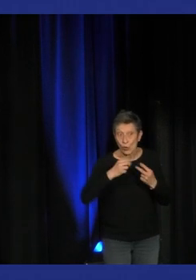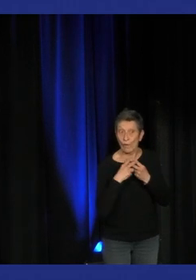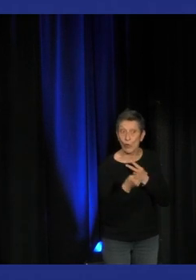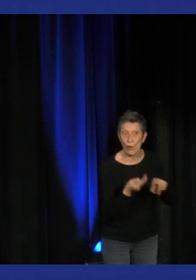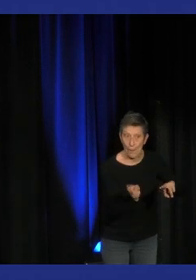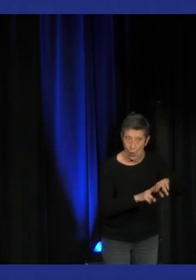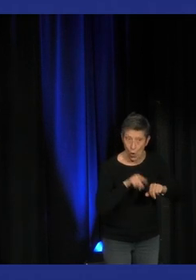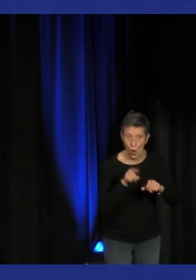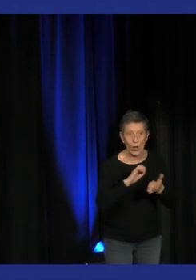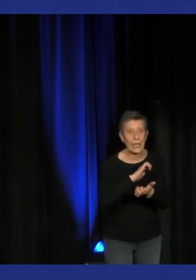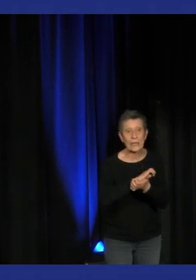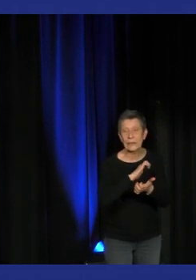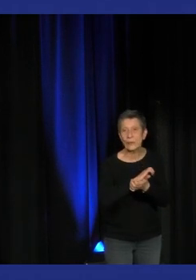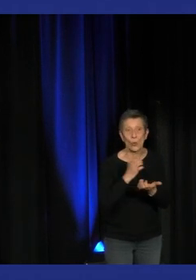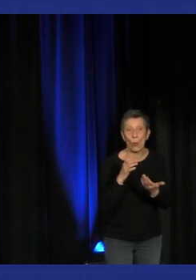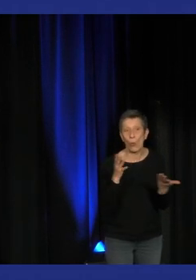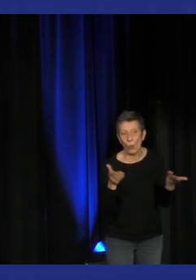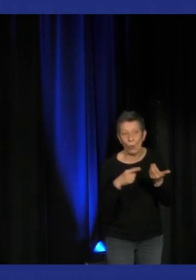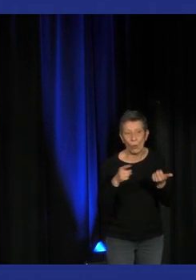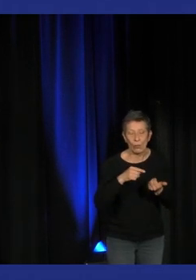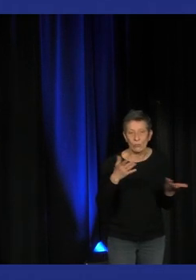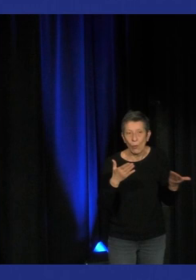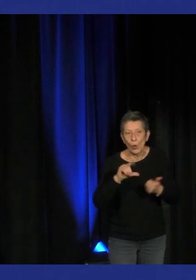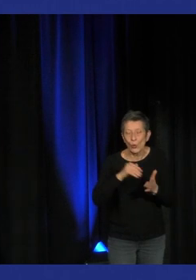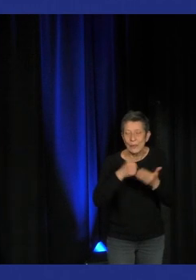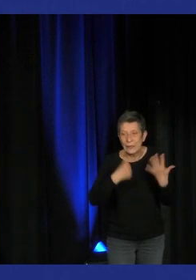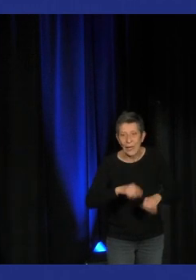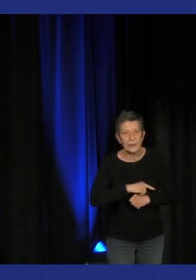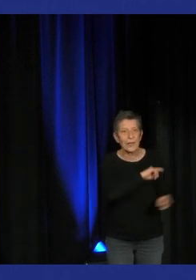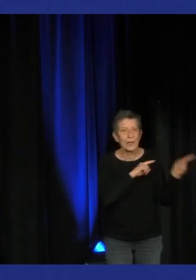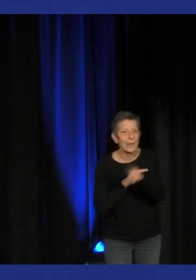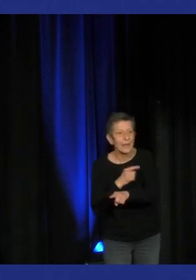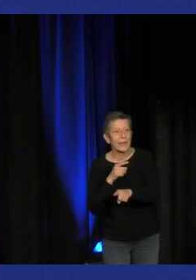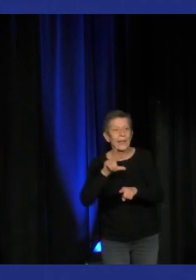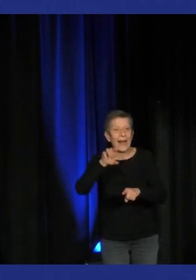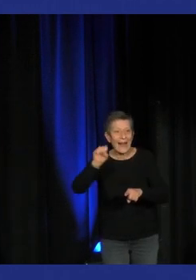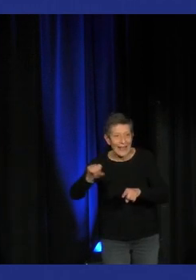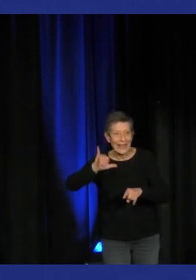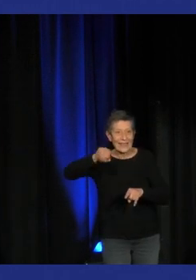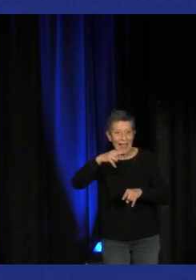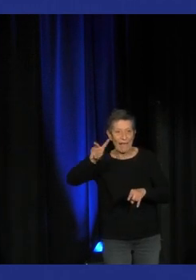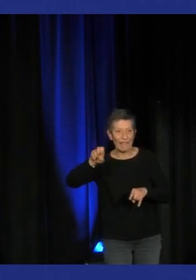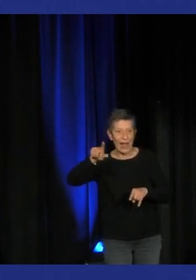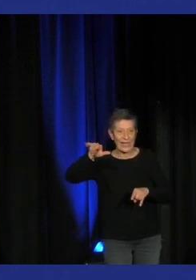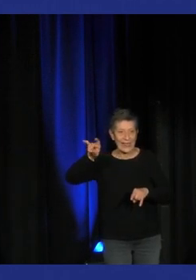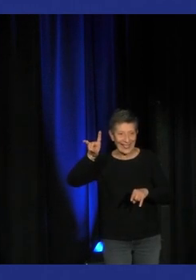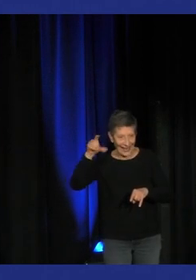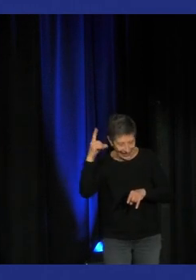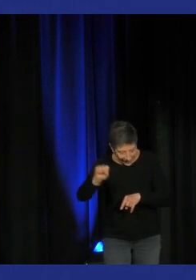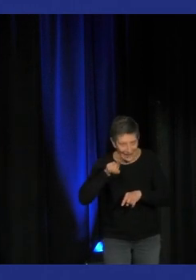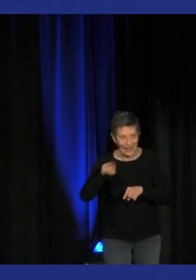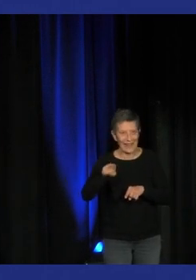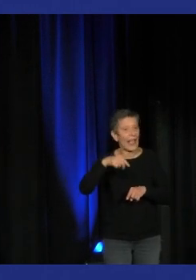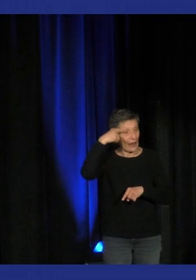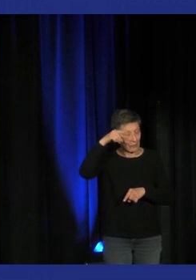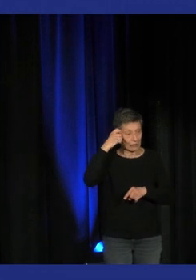la mort » aux éditions du Cerf en 2016, et puis « Les Invalidés, nouvelle réflexion philosophique sur le handicap »,